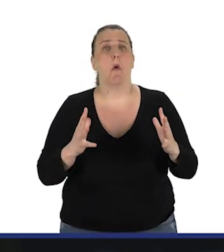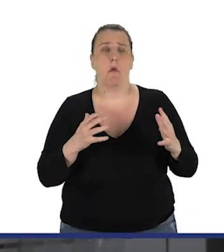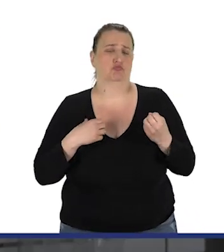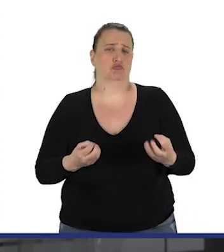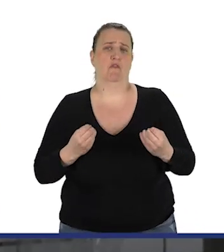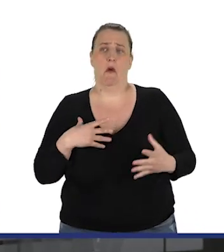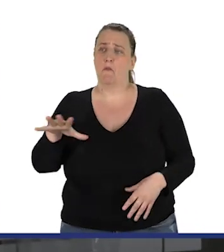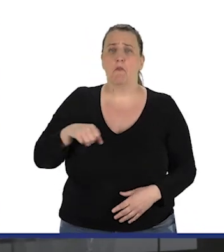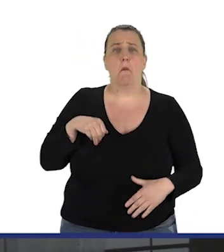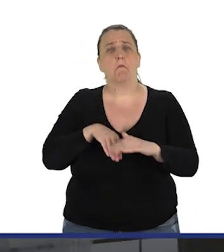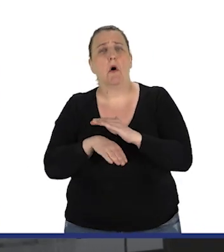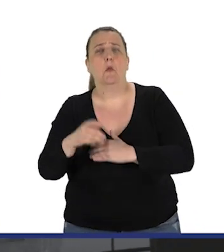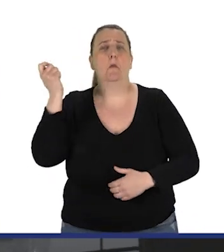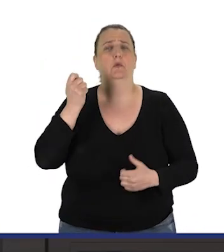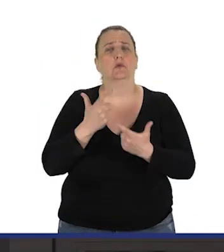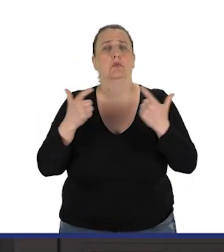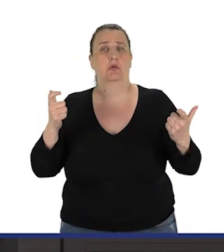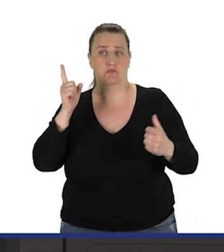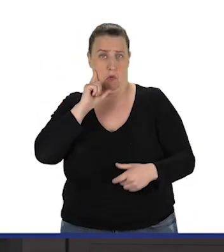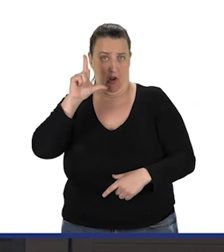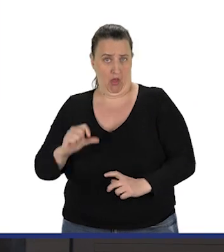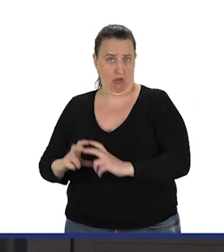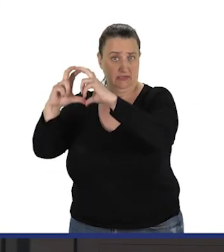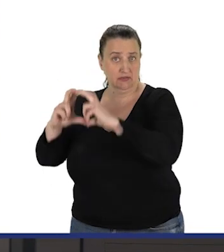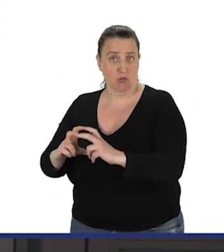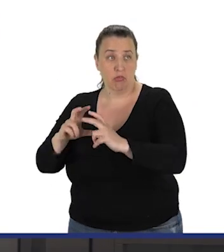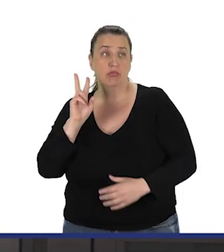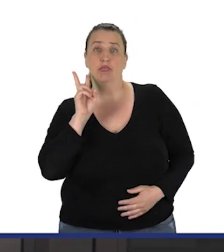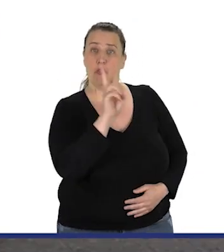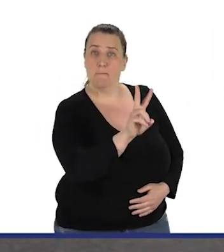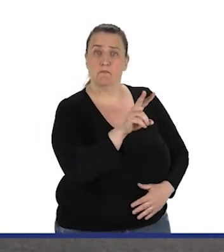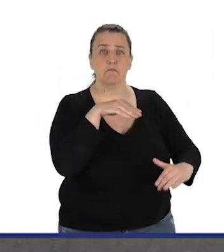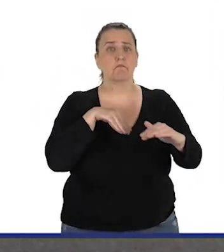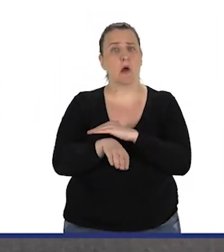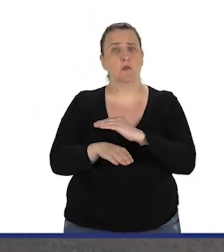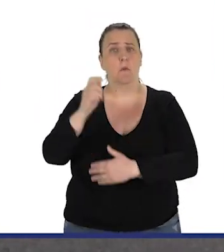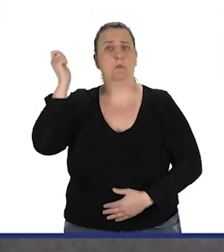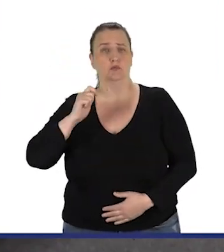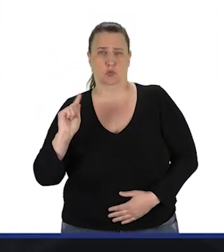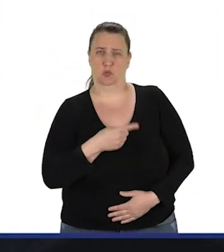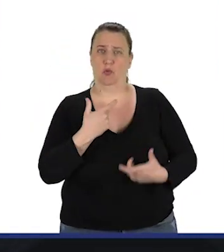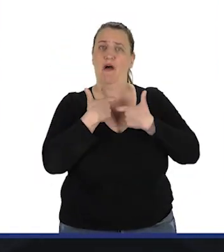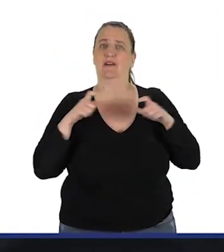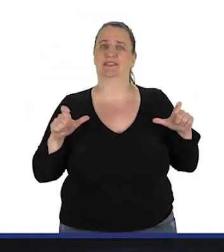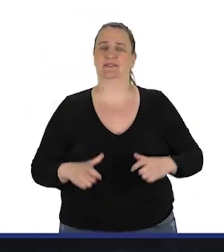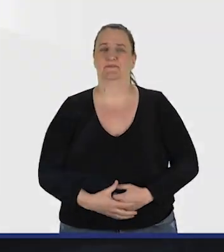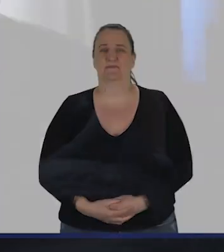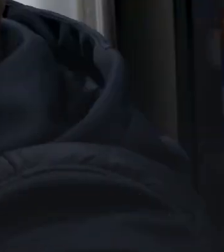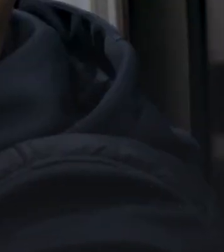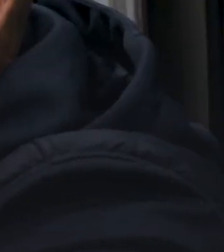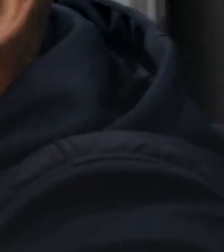chose, généralement, je prends les transports, quoi. Il y a des ascenseurs partout. Le tram est accessible, le métro est accessible, les bus sont